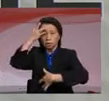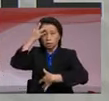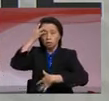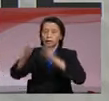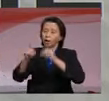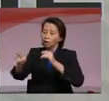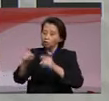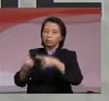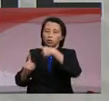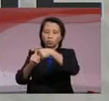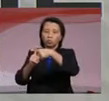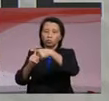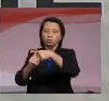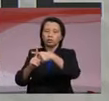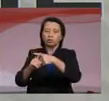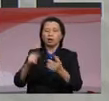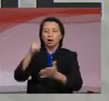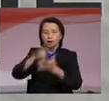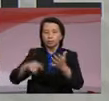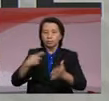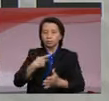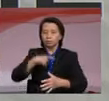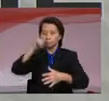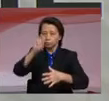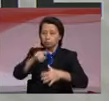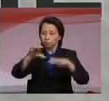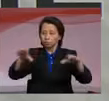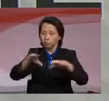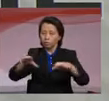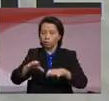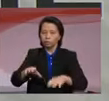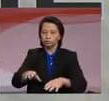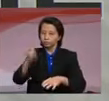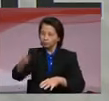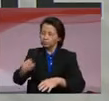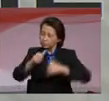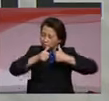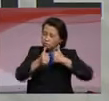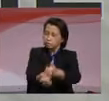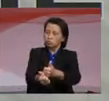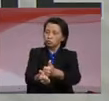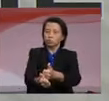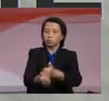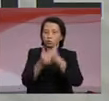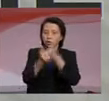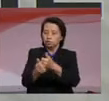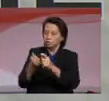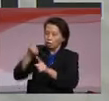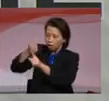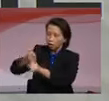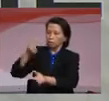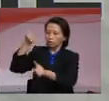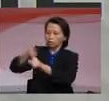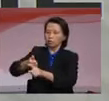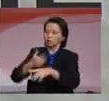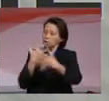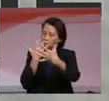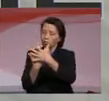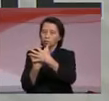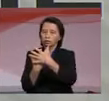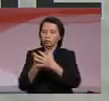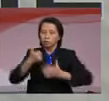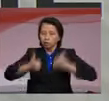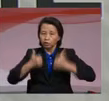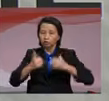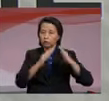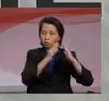kalau mereka positif. Jadi apa yang kita harus lakukan ialah kepatuhan kepada arahan-arahan kuarantin sama